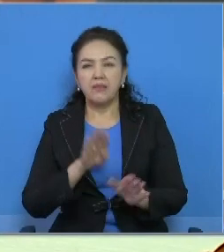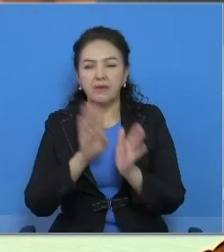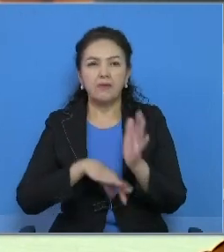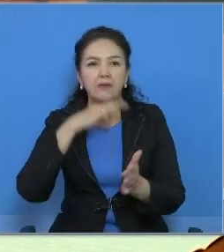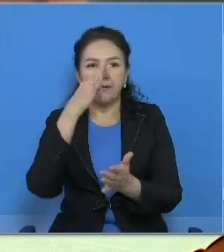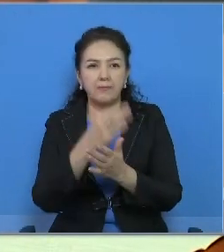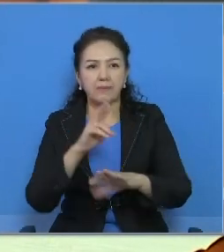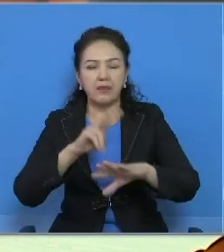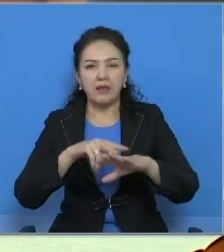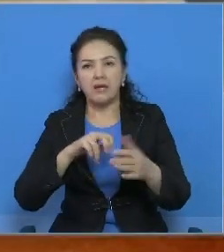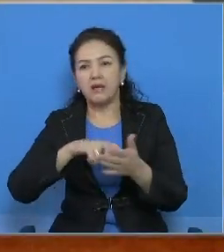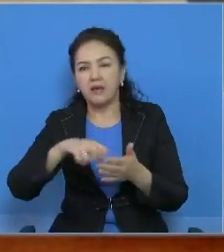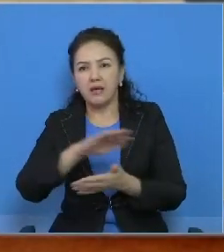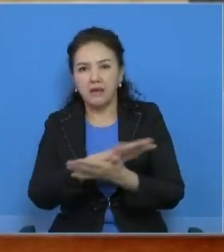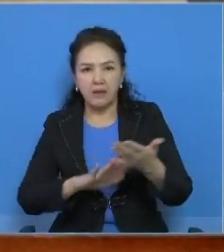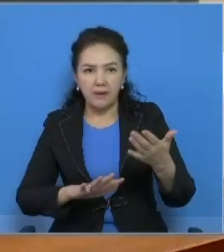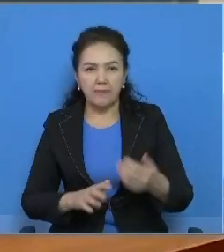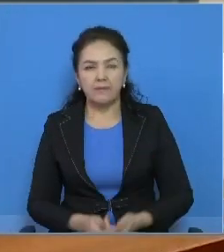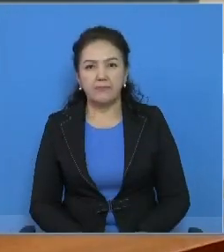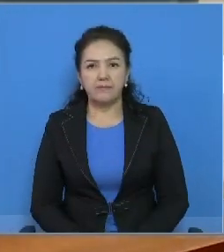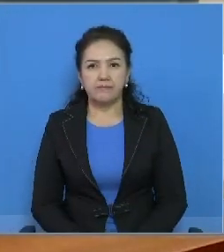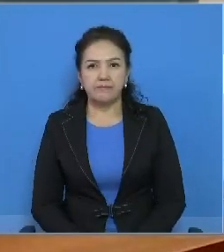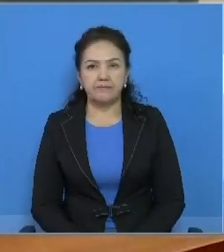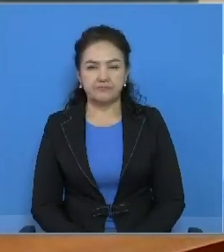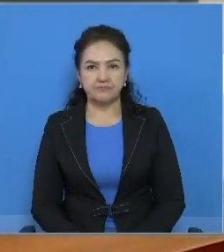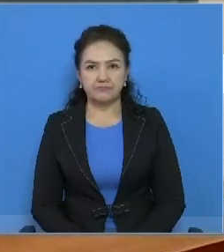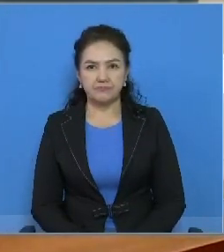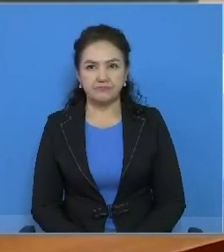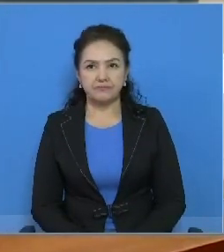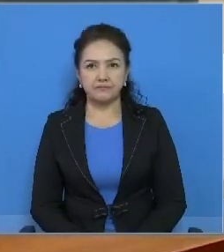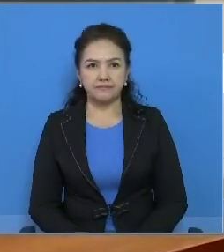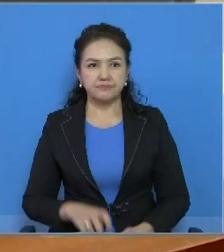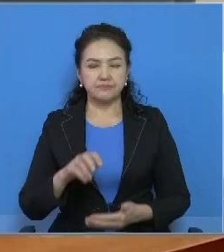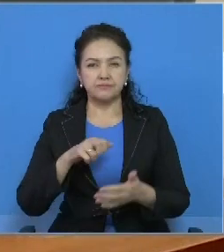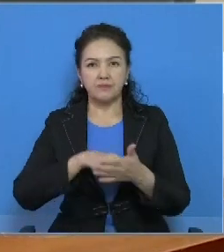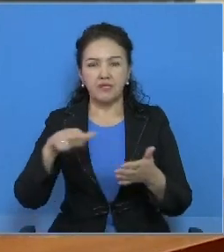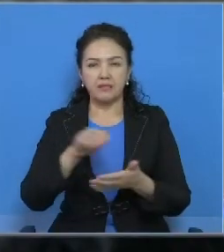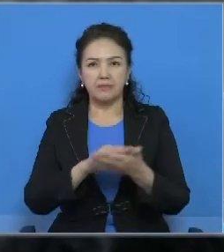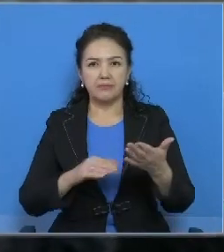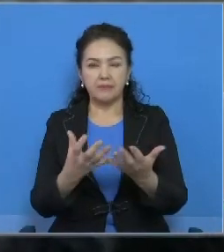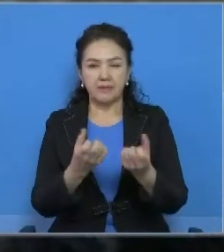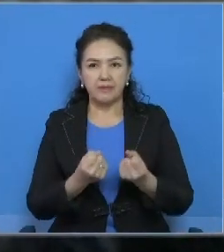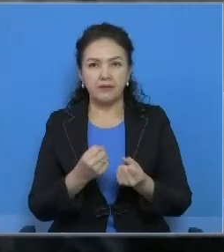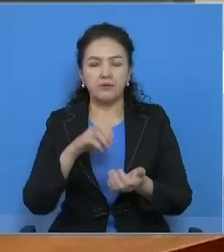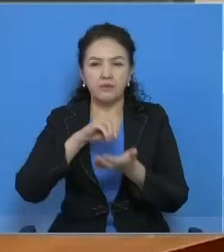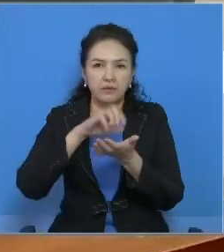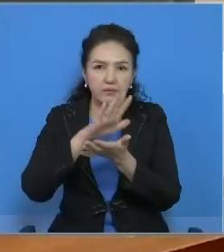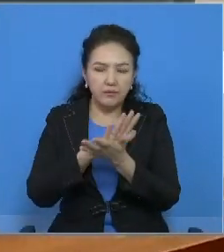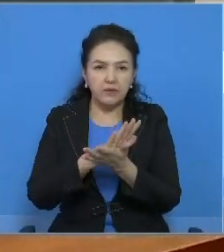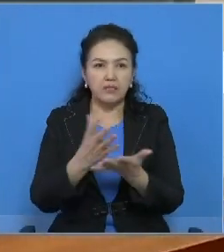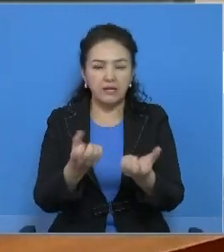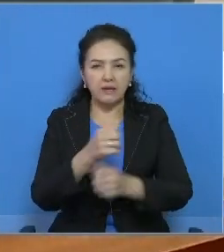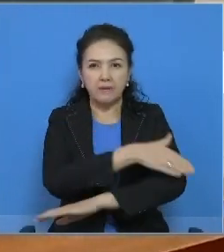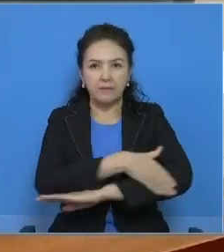үшін полиция оған хаттама толтырды. Әкімшілік хаттама толтырады, сізді өшіріп аламыз. Жергілікті